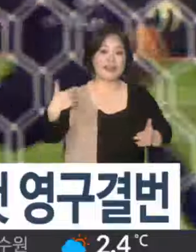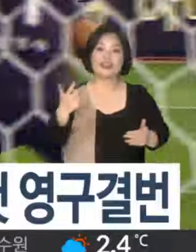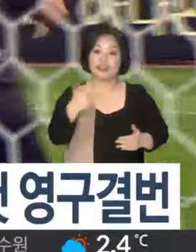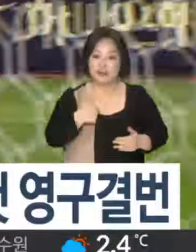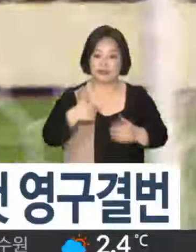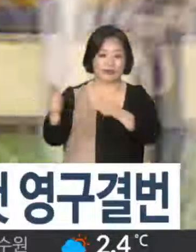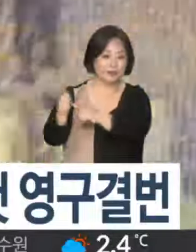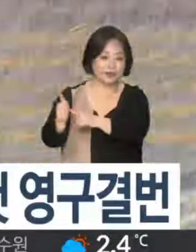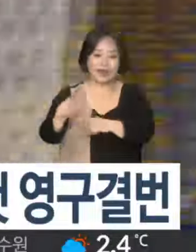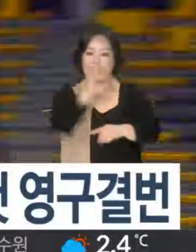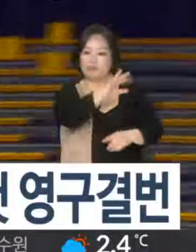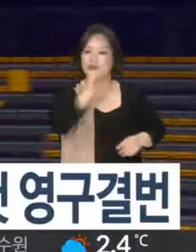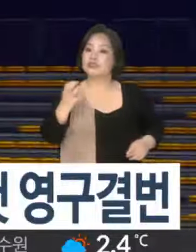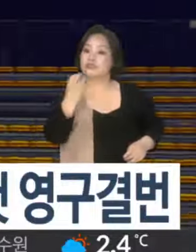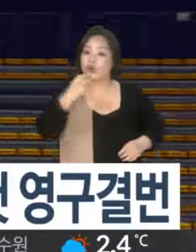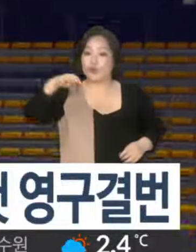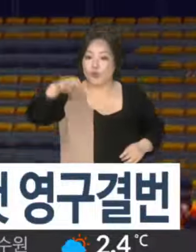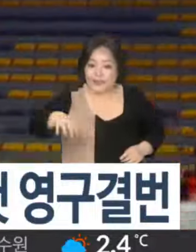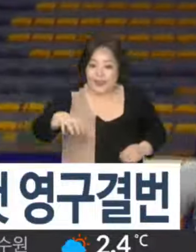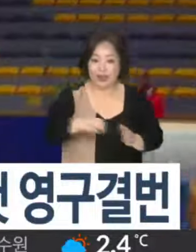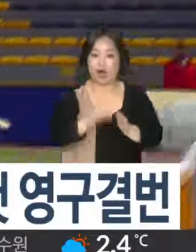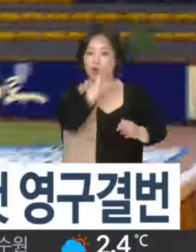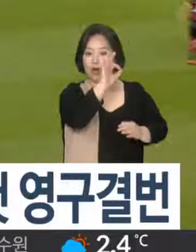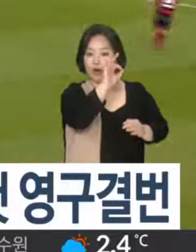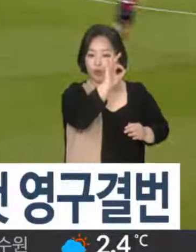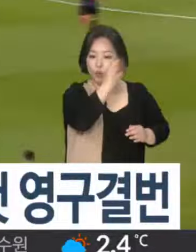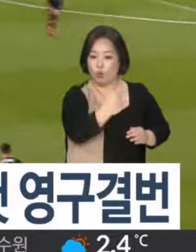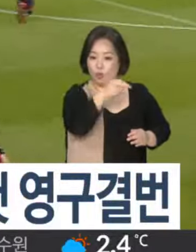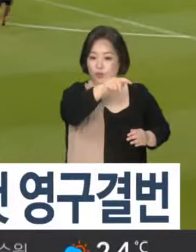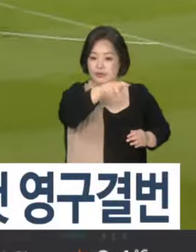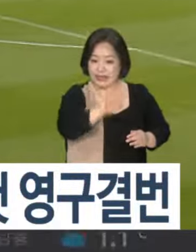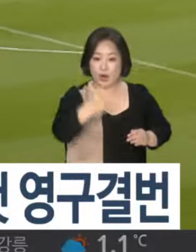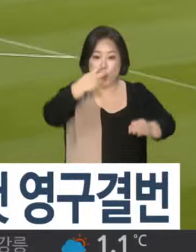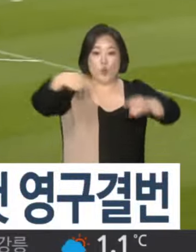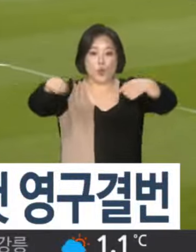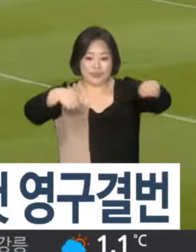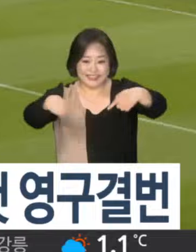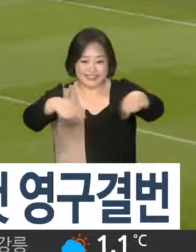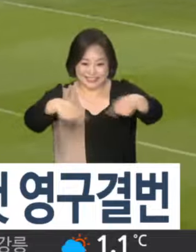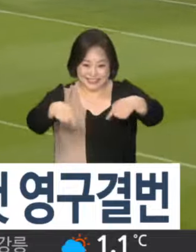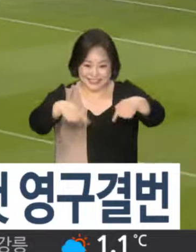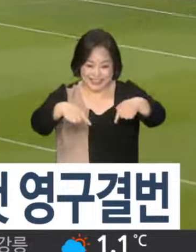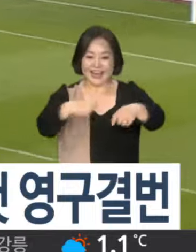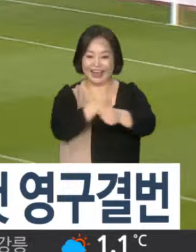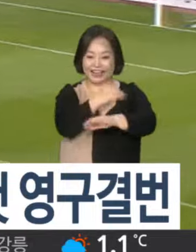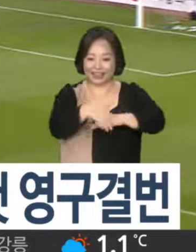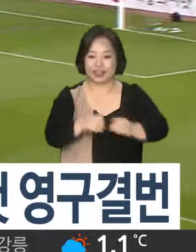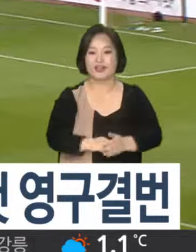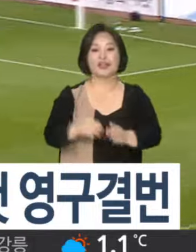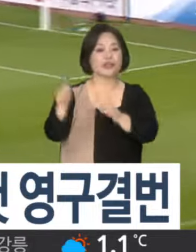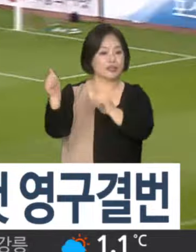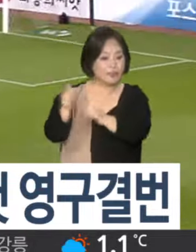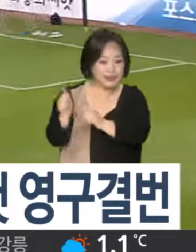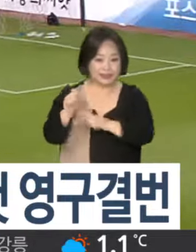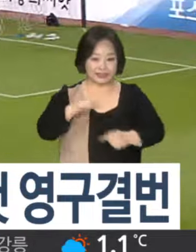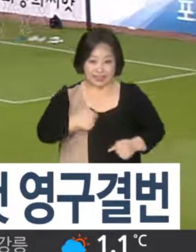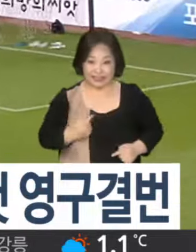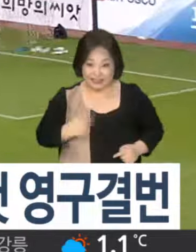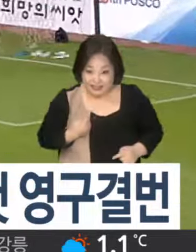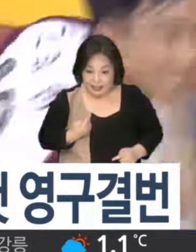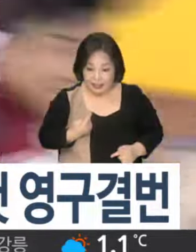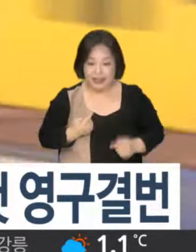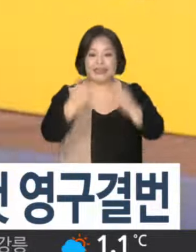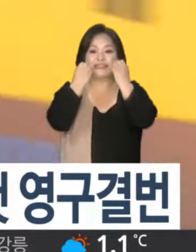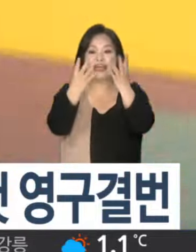고요는 FC 서울의 뉴스 TV 오산고등학교 코치로 지도자 생활을 시작합니다 고요한은 자신이 내딛는 또